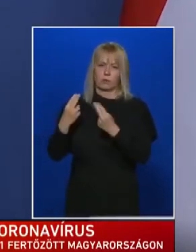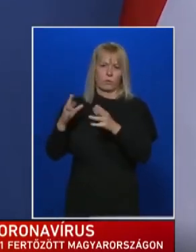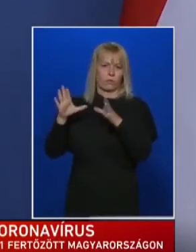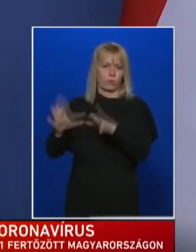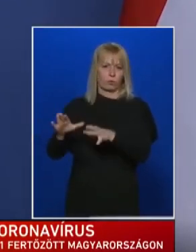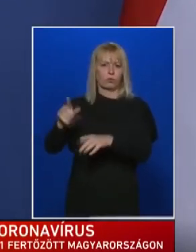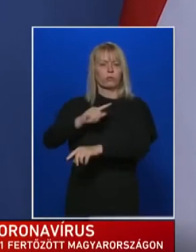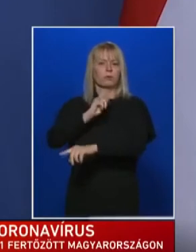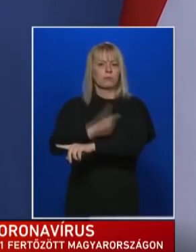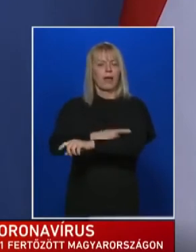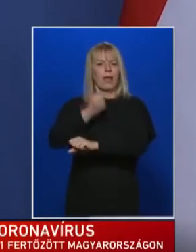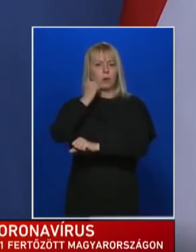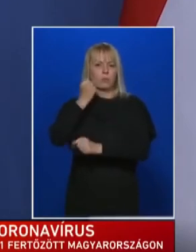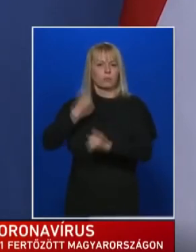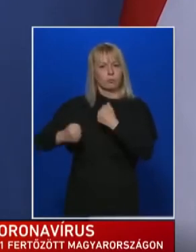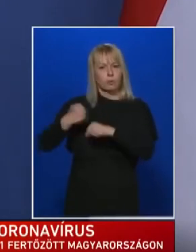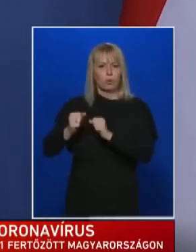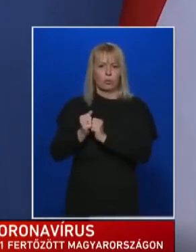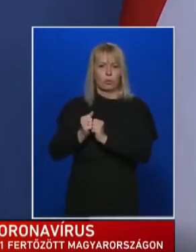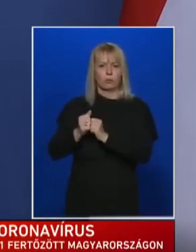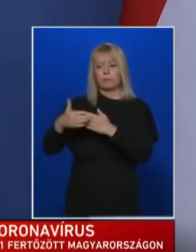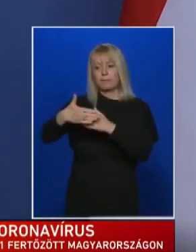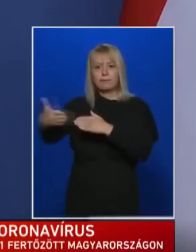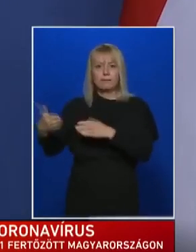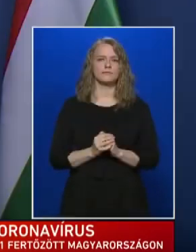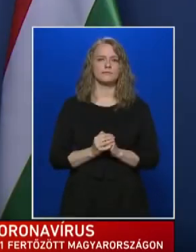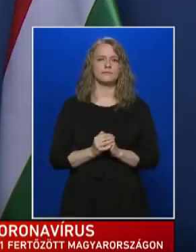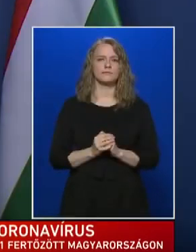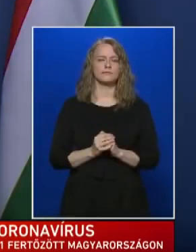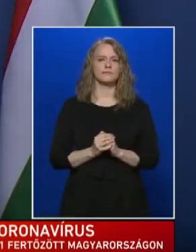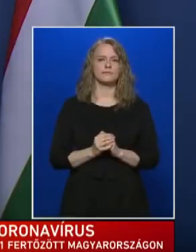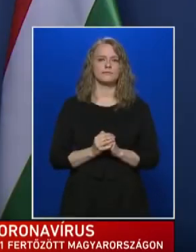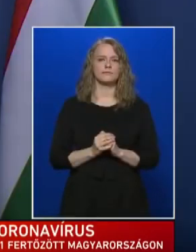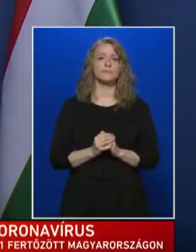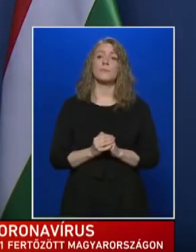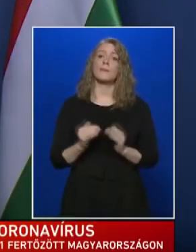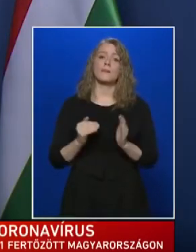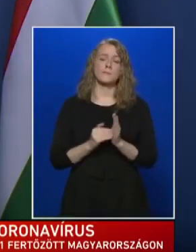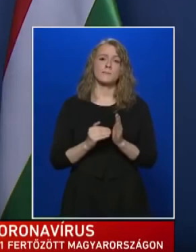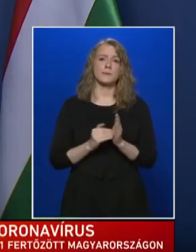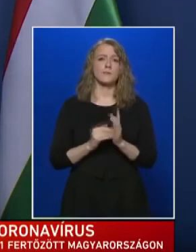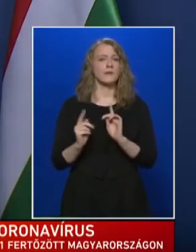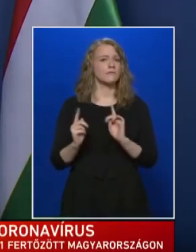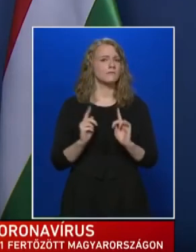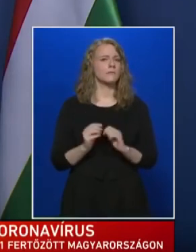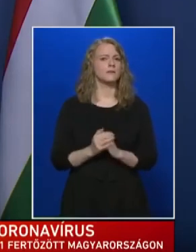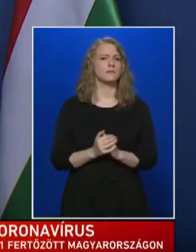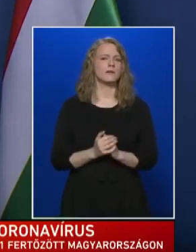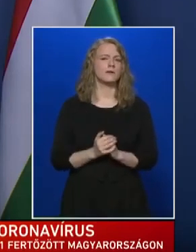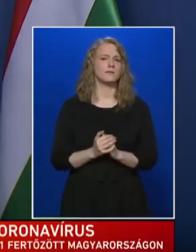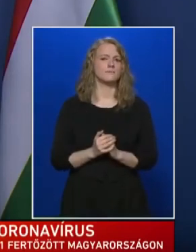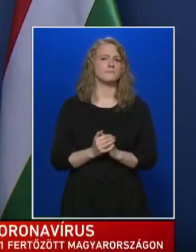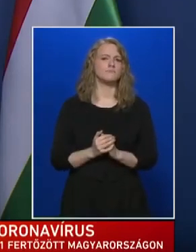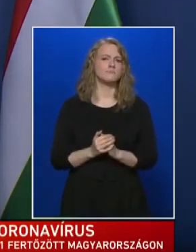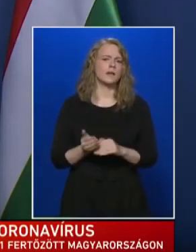kormányinfón bejelentette, júniusra tetőzhet a járvány, és már most 30-40 ezeren váltak munkanélkülivé. Áprilisban